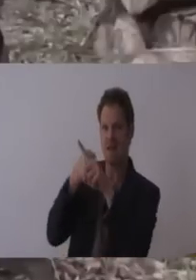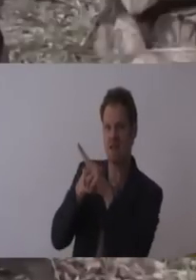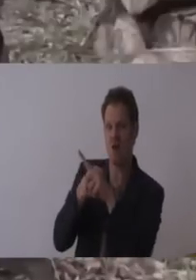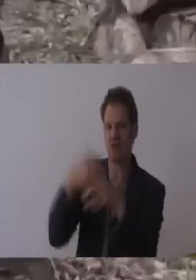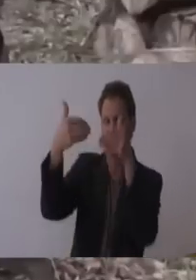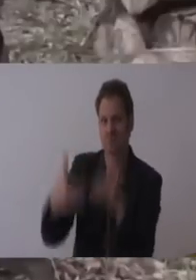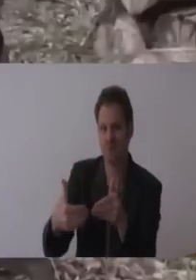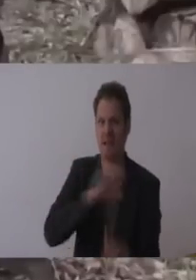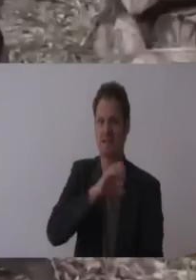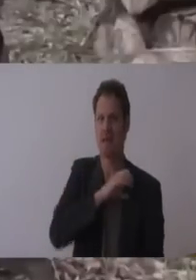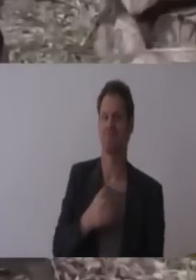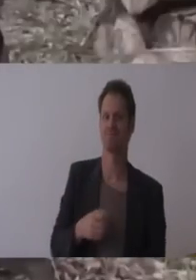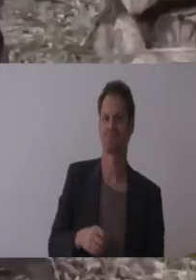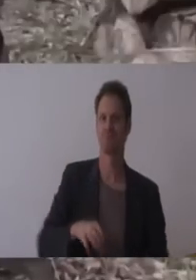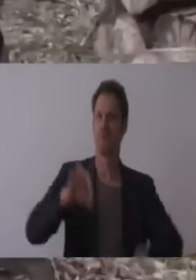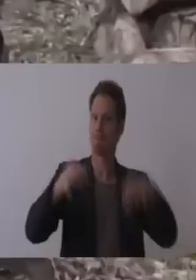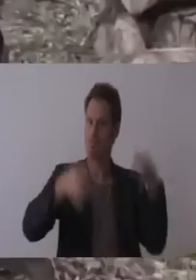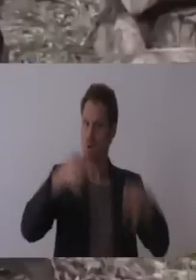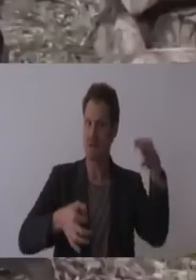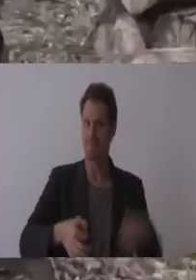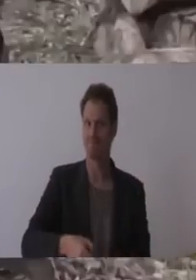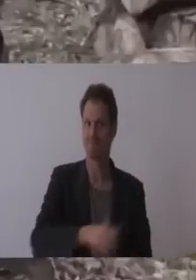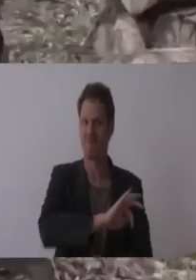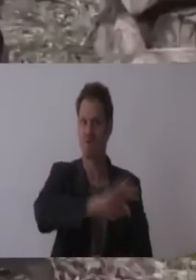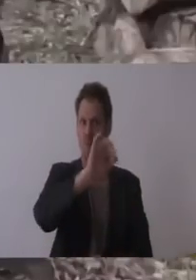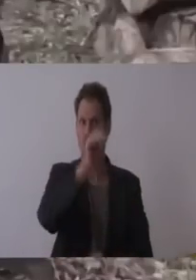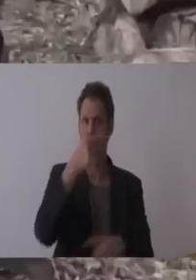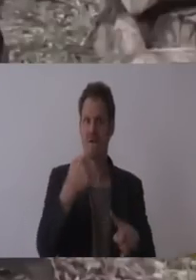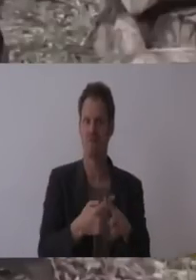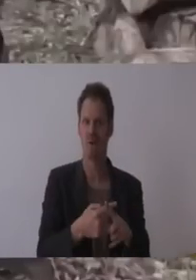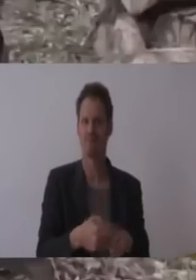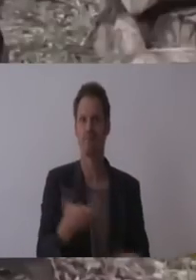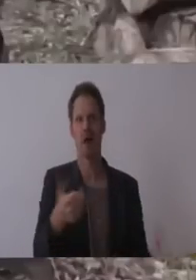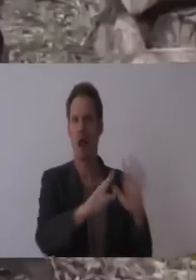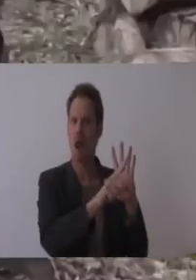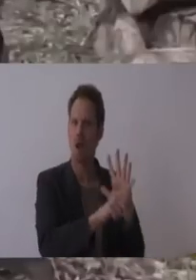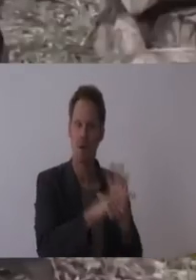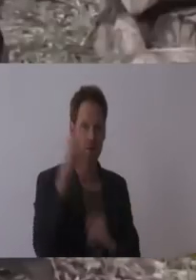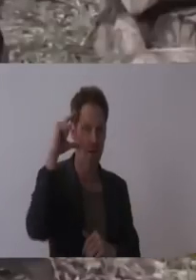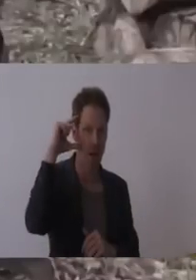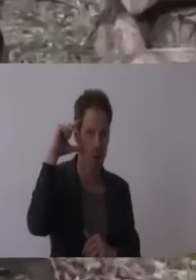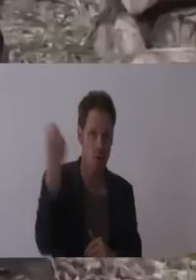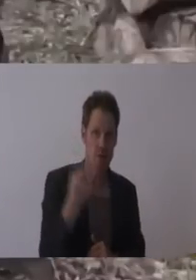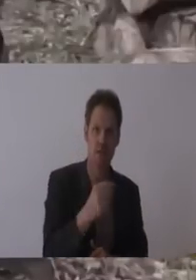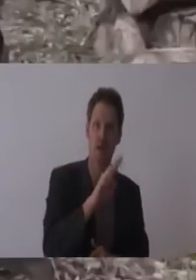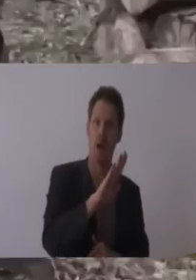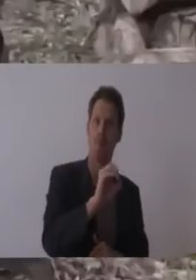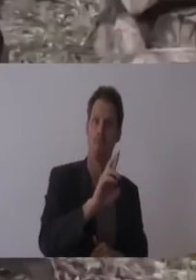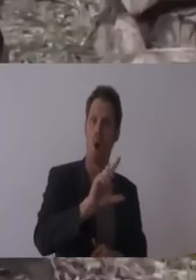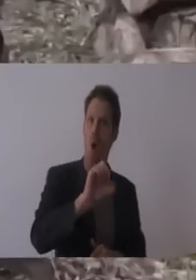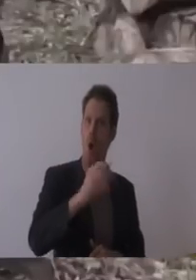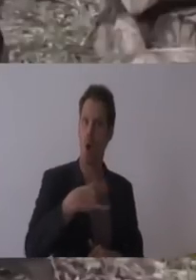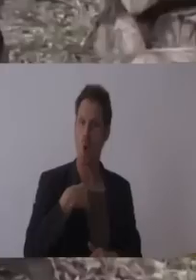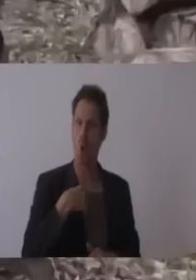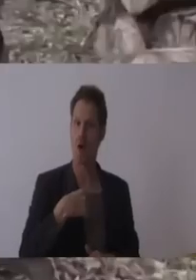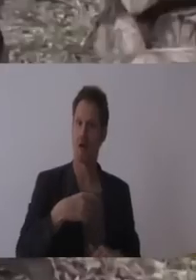courses sanglantes. Ils sont aujourd'hui poursuivis pour la première fois en France, au titre d'un décret de Nicolas Sarkozy et Jean-Louis